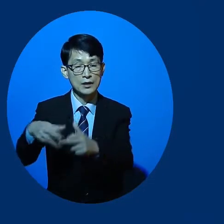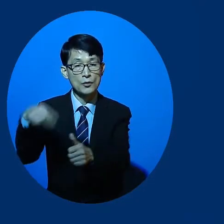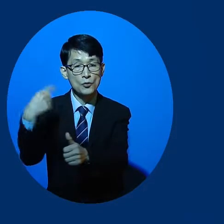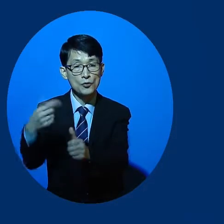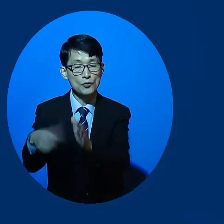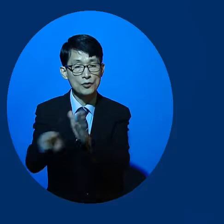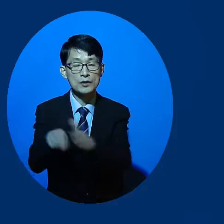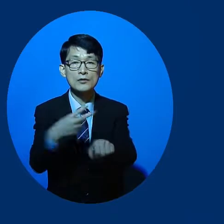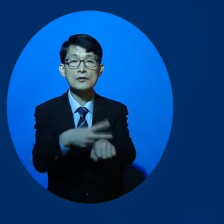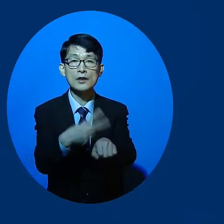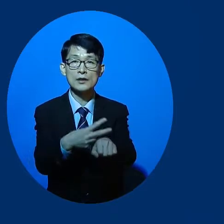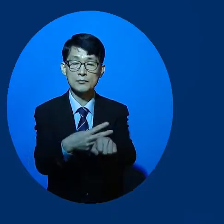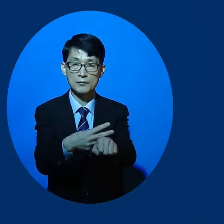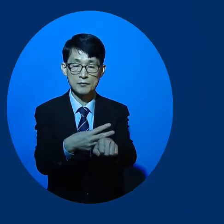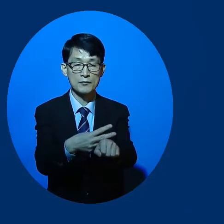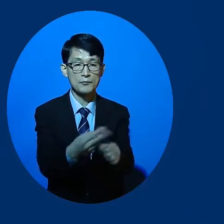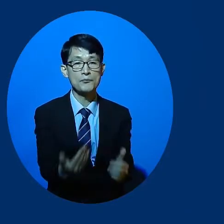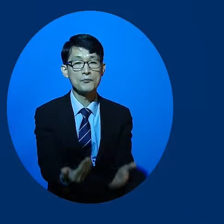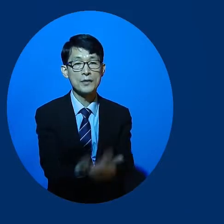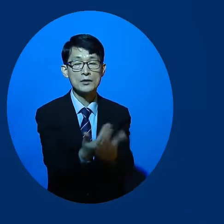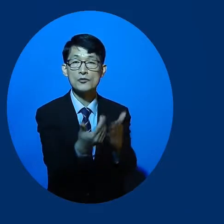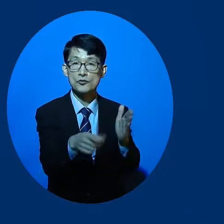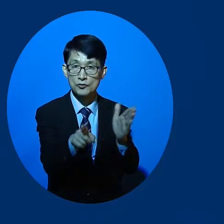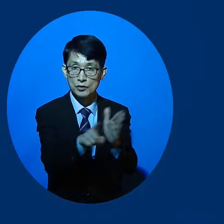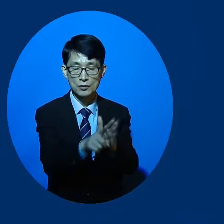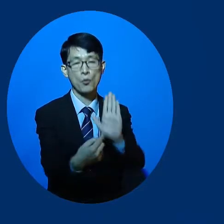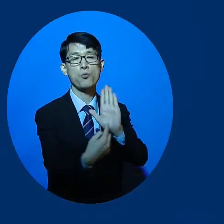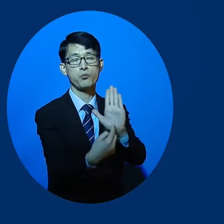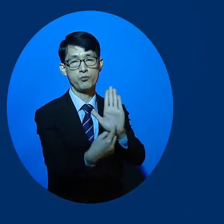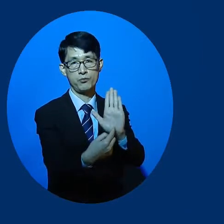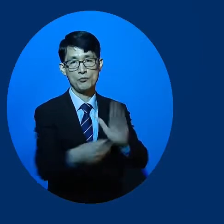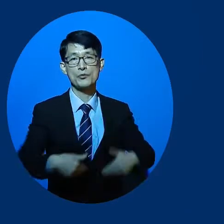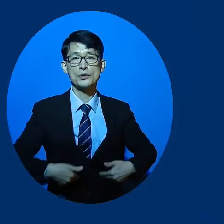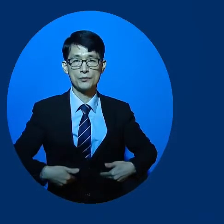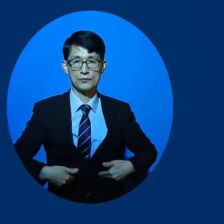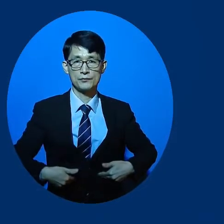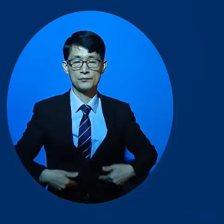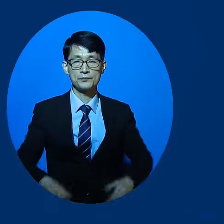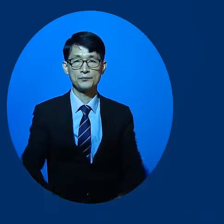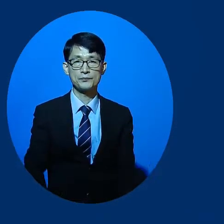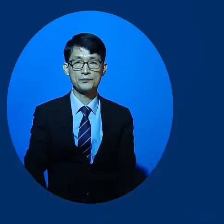그리고 교육 프로그램의 개발 및 제공이 필요할 것으로 생각이 됩니다.